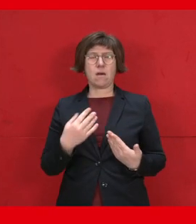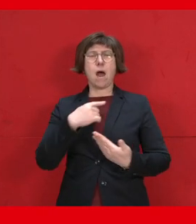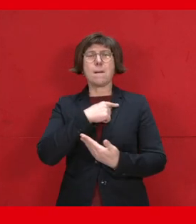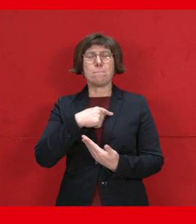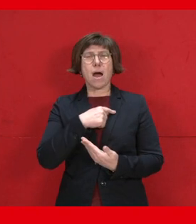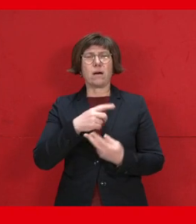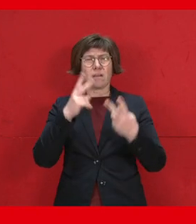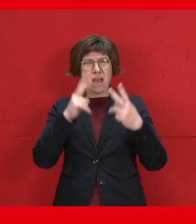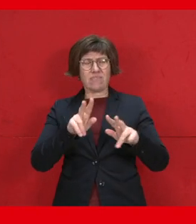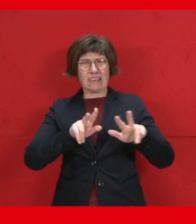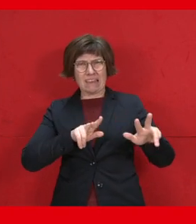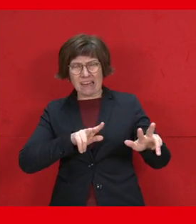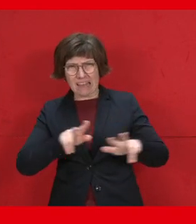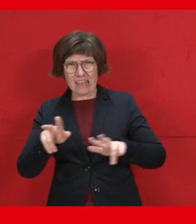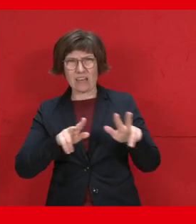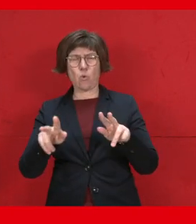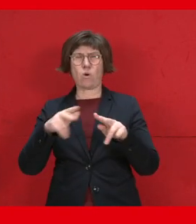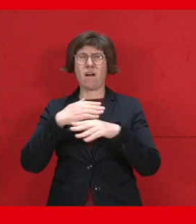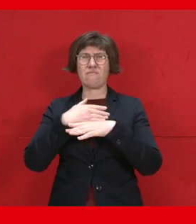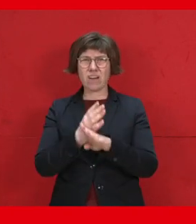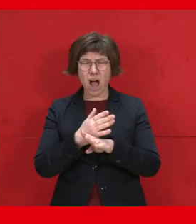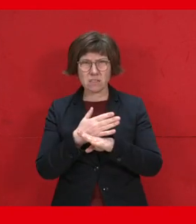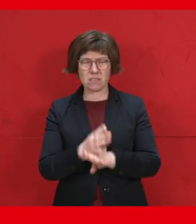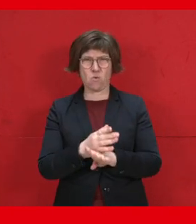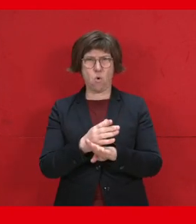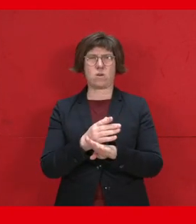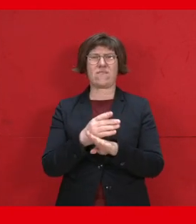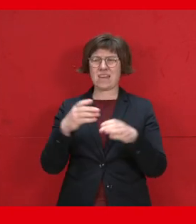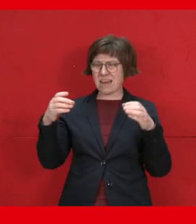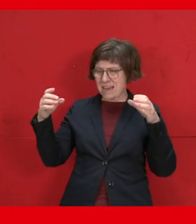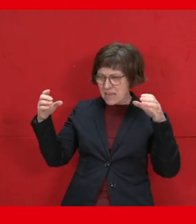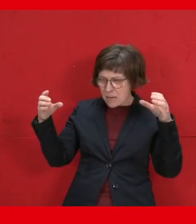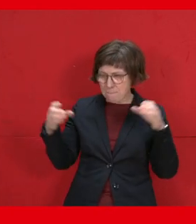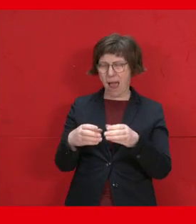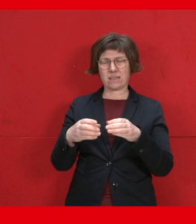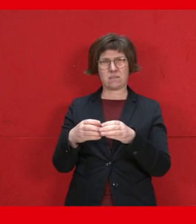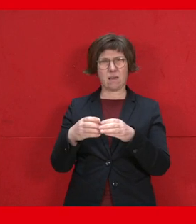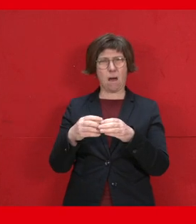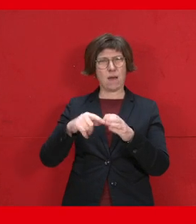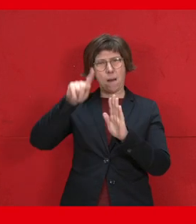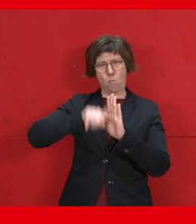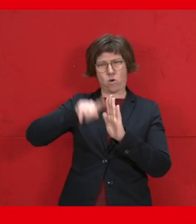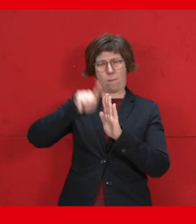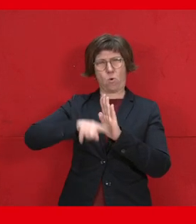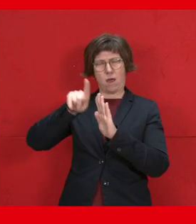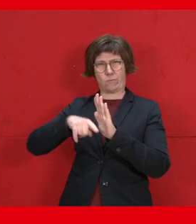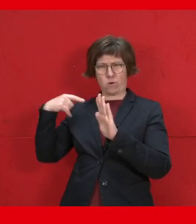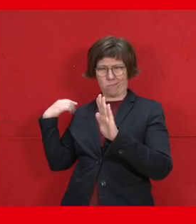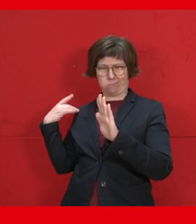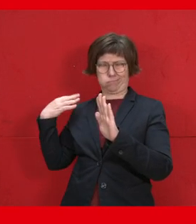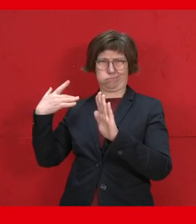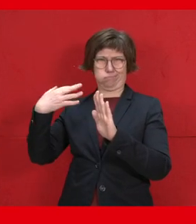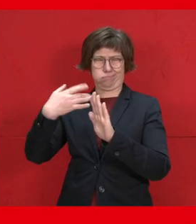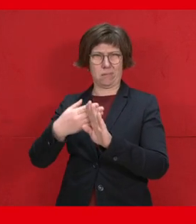die Regierung und die Fraktionen haben dann gemeinsam diese vergangenen Monate dazu